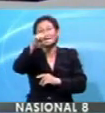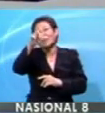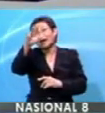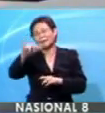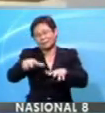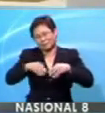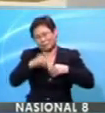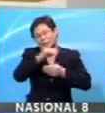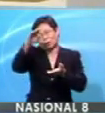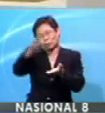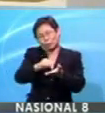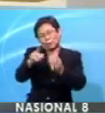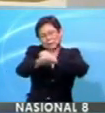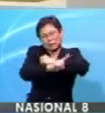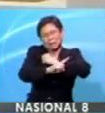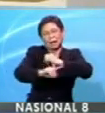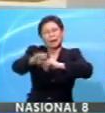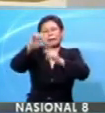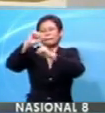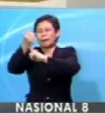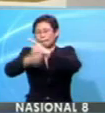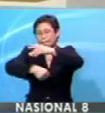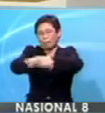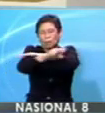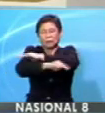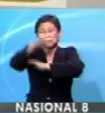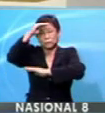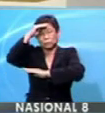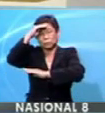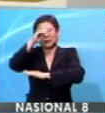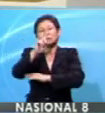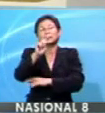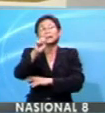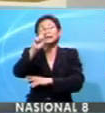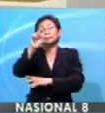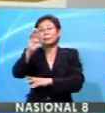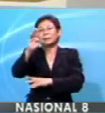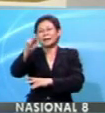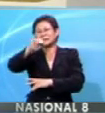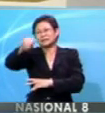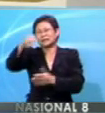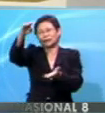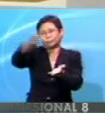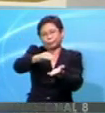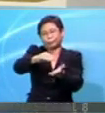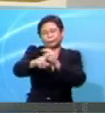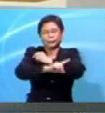dikurang sementara denda ke atas persatuan bola sepak Negeri Johor pbnj turut